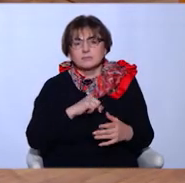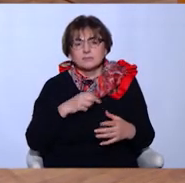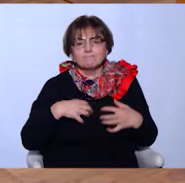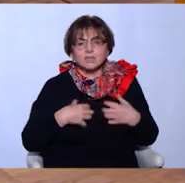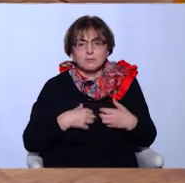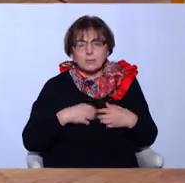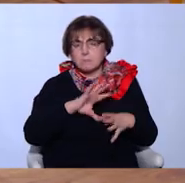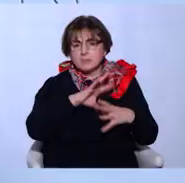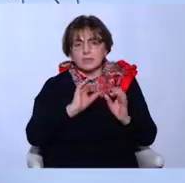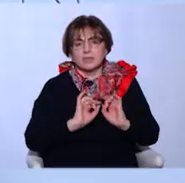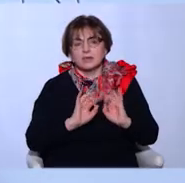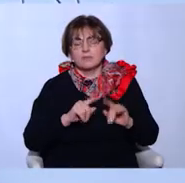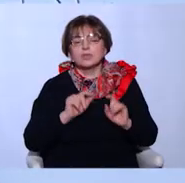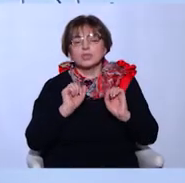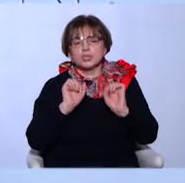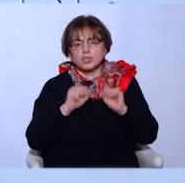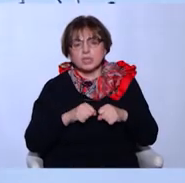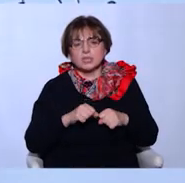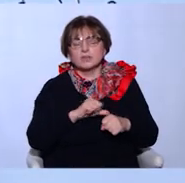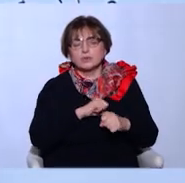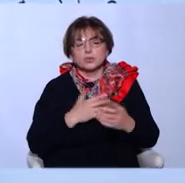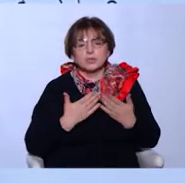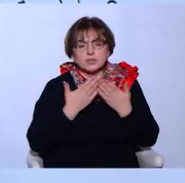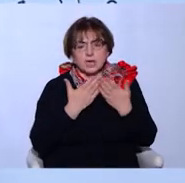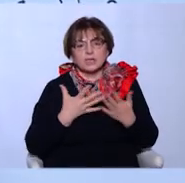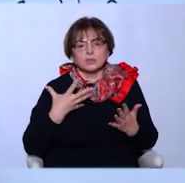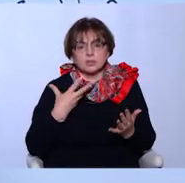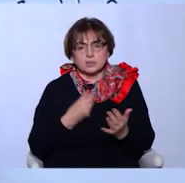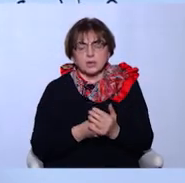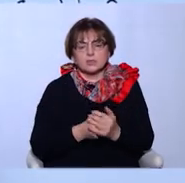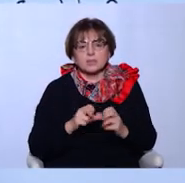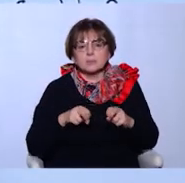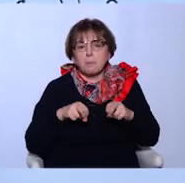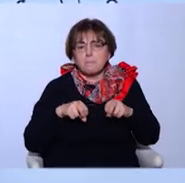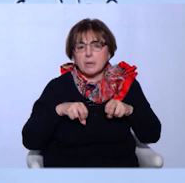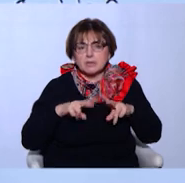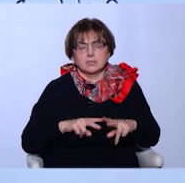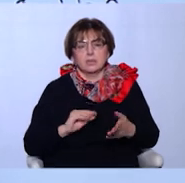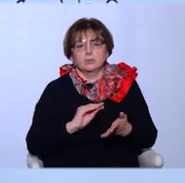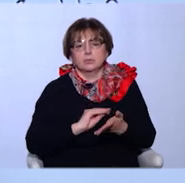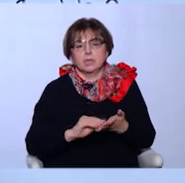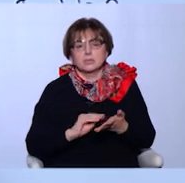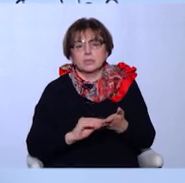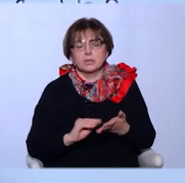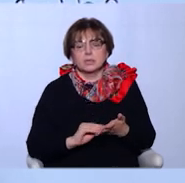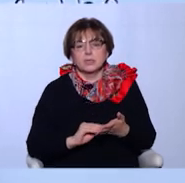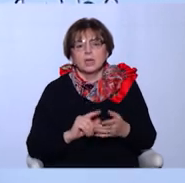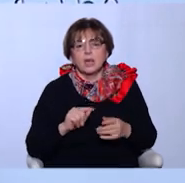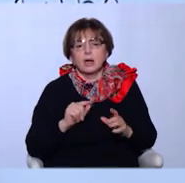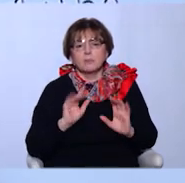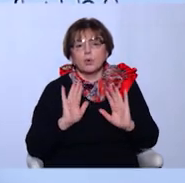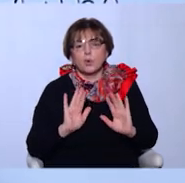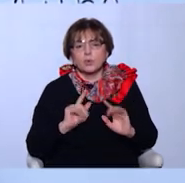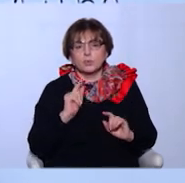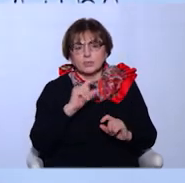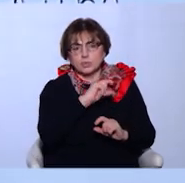ლექს ვერ გაგაცნობ და თქვენ გაქვთ საშუალება გაიცნოთ ვაჟაფშაველას ეს შედევრი, მე ვიტყოდი. ამ ლექსიდან